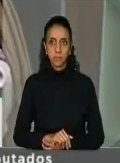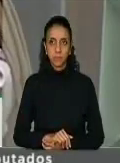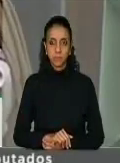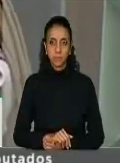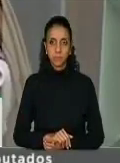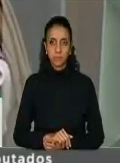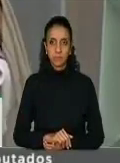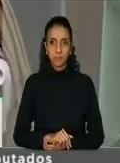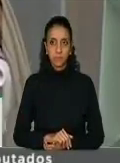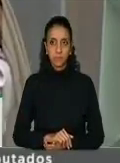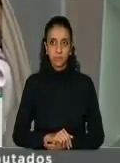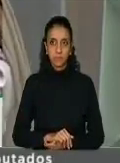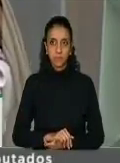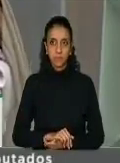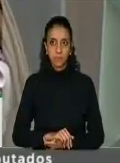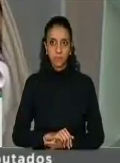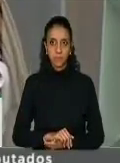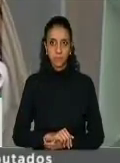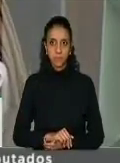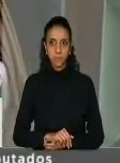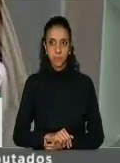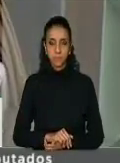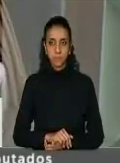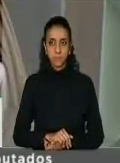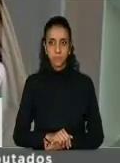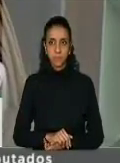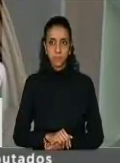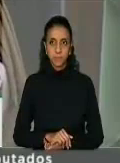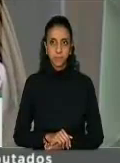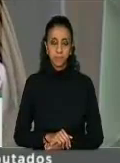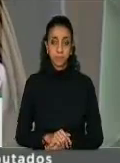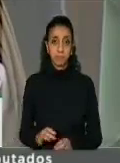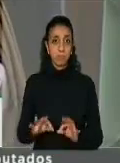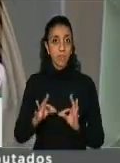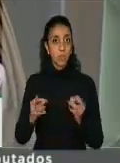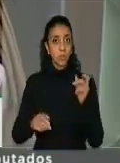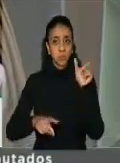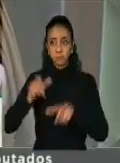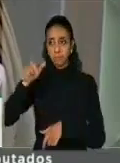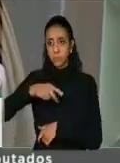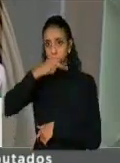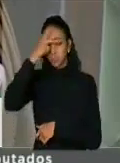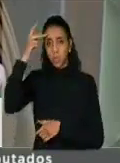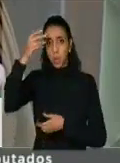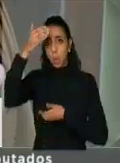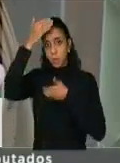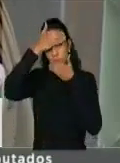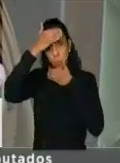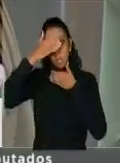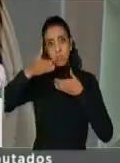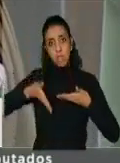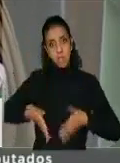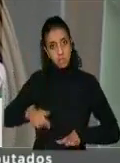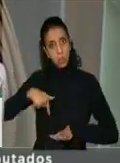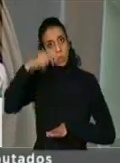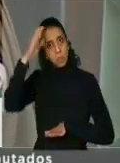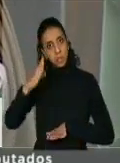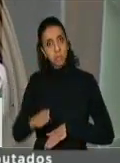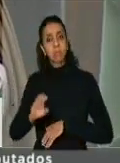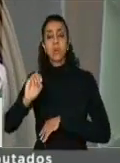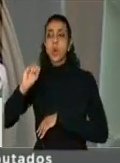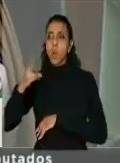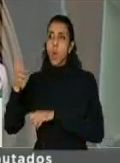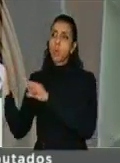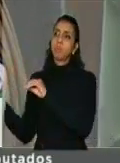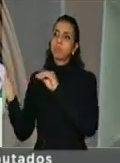جميعا. A todos os muçulmanos que nasceram aqui ou que se